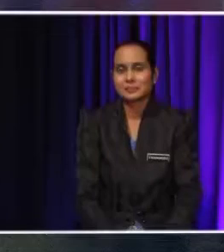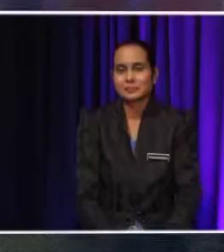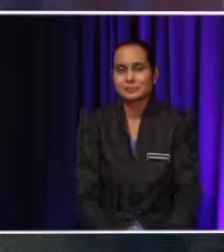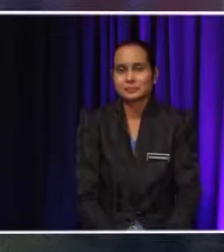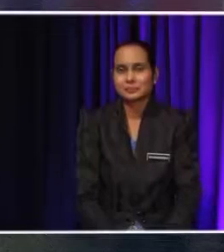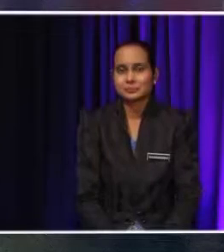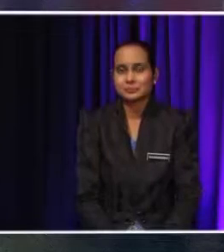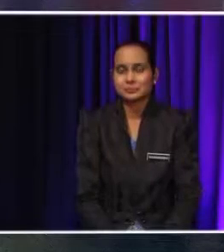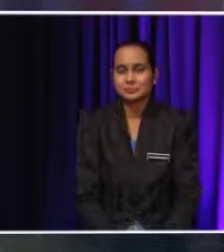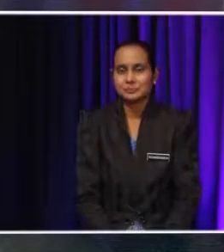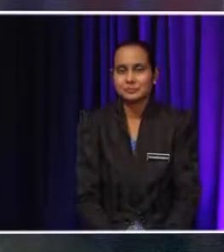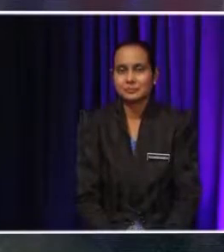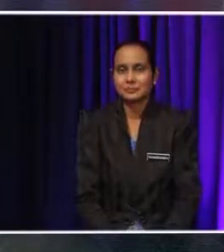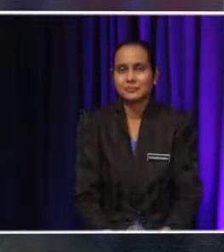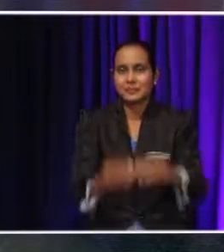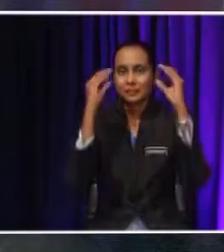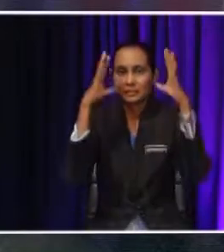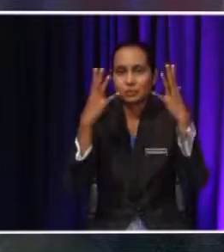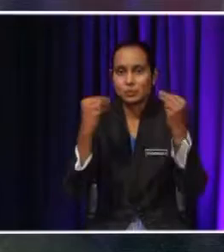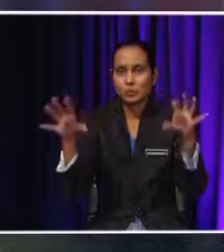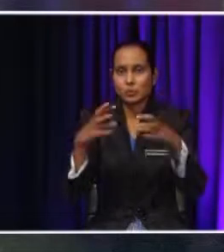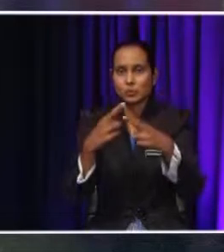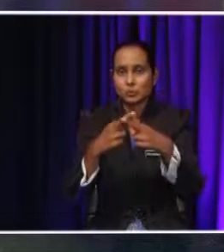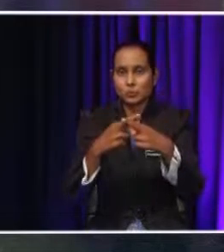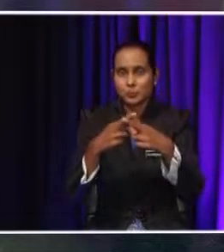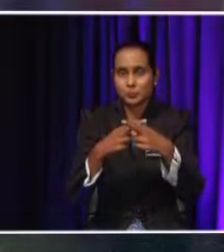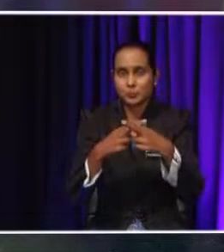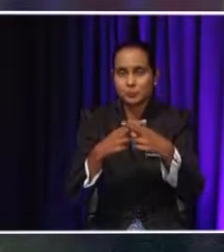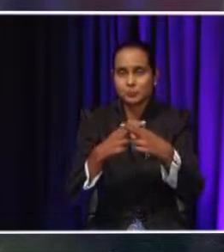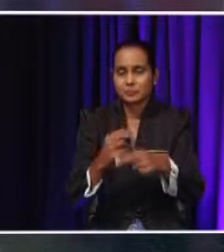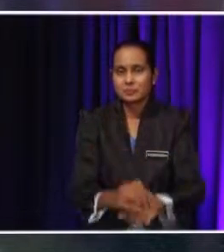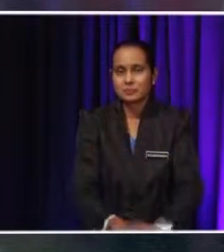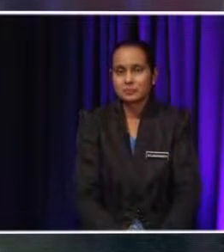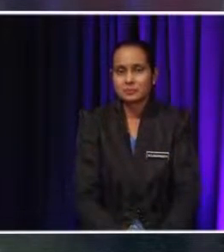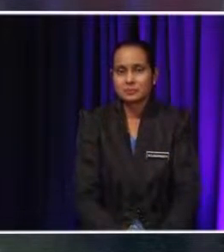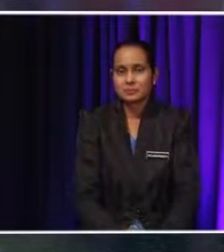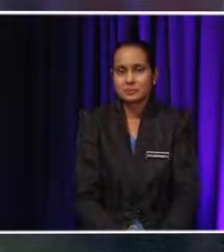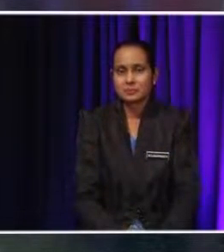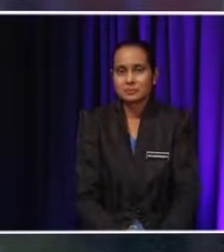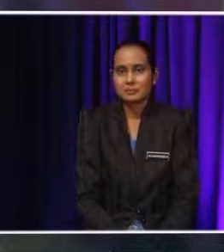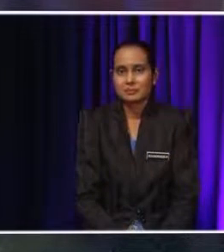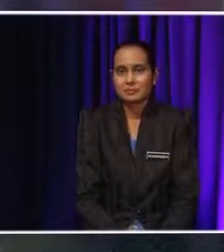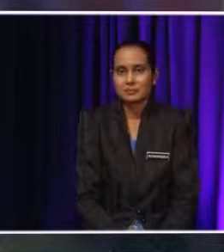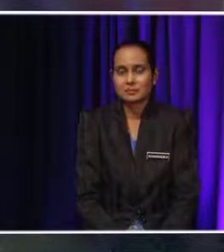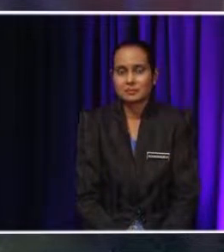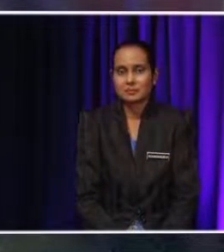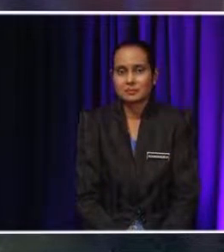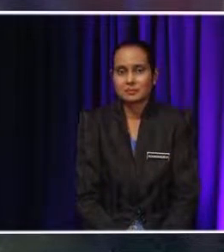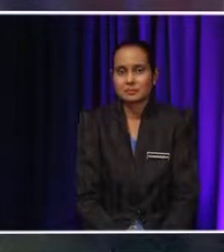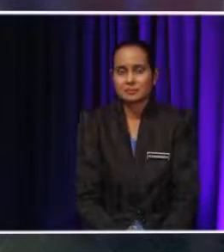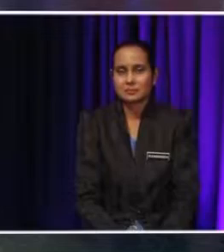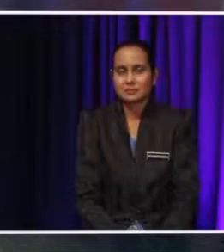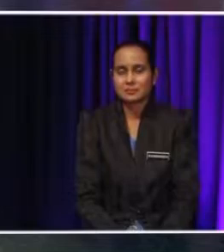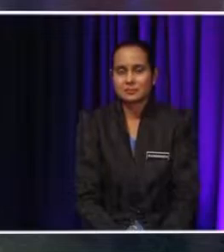itu kesimpulan dulu sapi ka boleh sedikit activity pengukuhan untuk saya Tapi kenapa kesimpulan